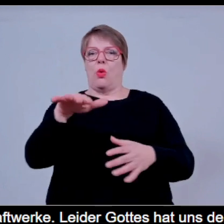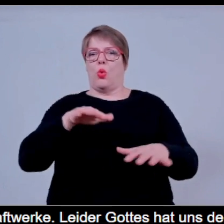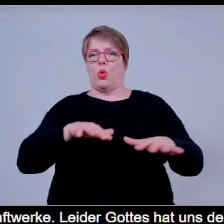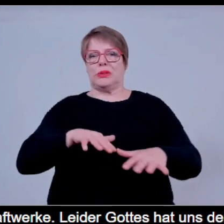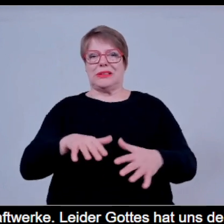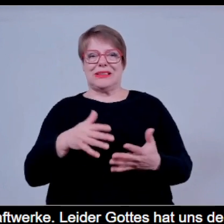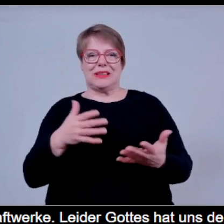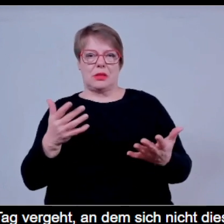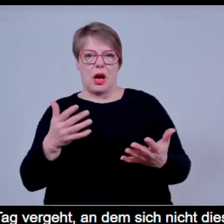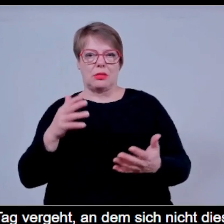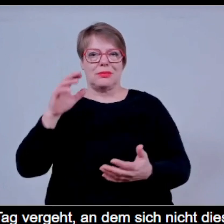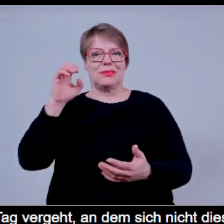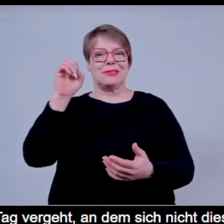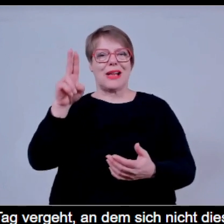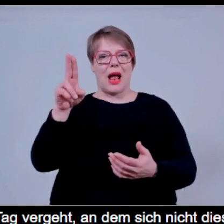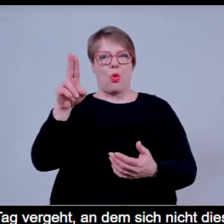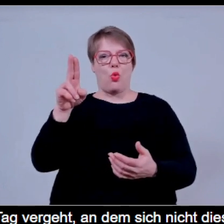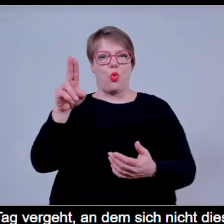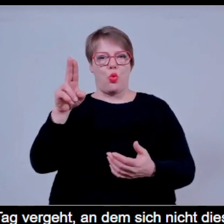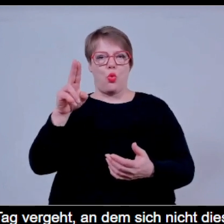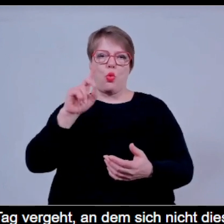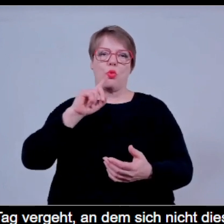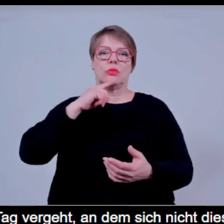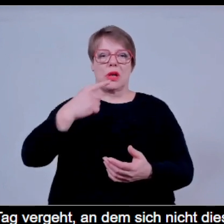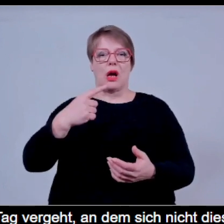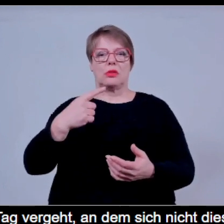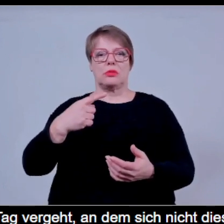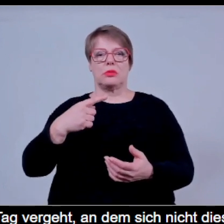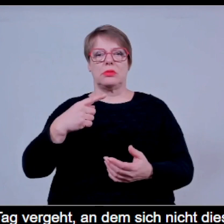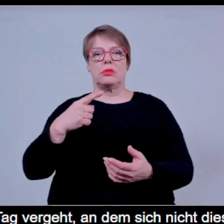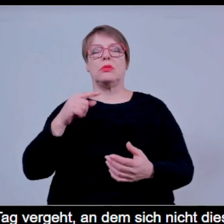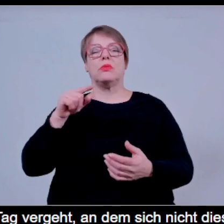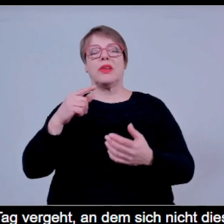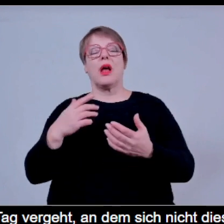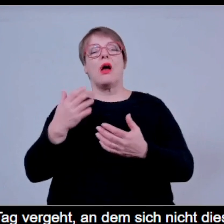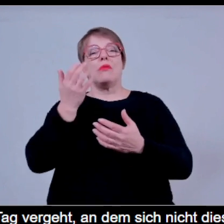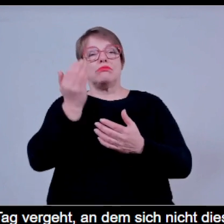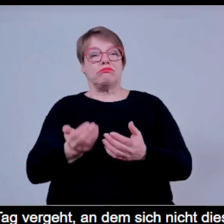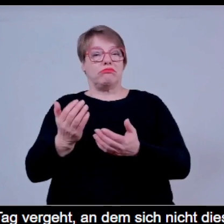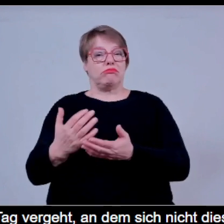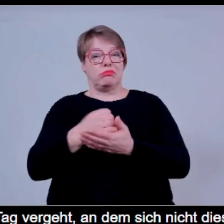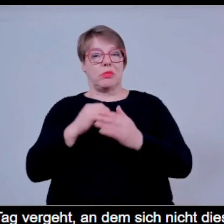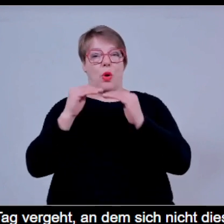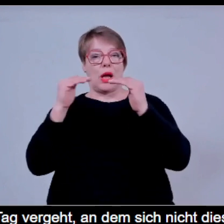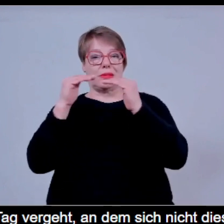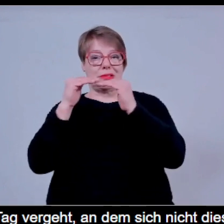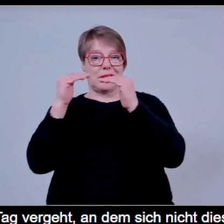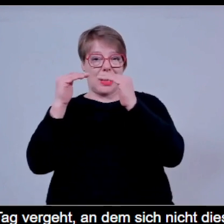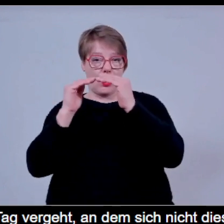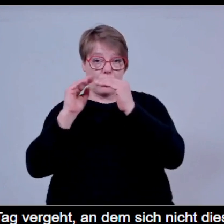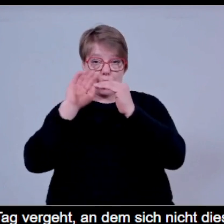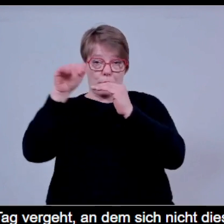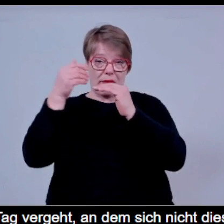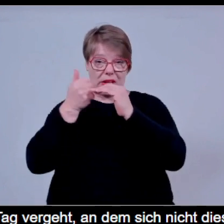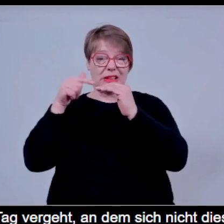was massiv in eine Umsatzabschöpfung hineingegangen wäre, bei 18 Cent den Deckel drauf und dann alles,